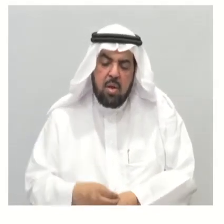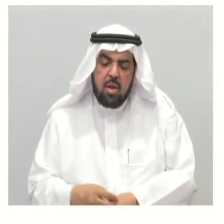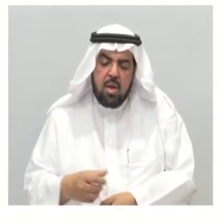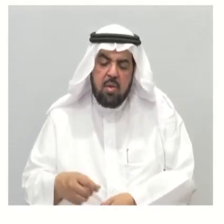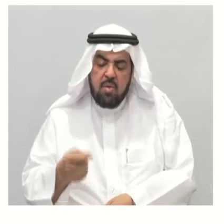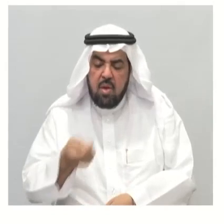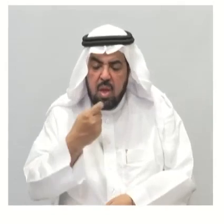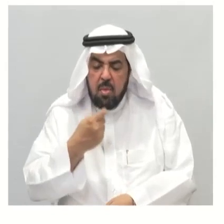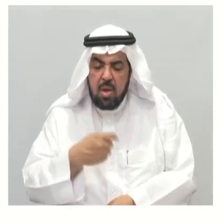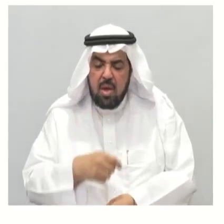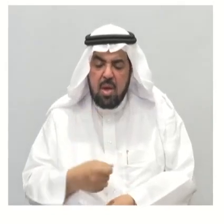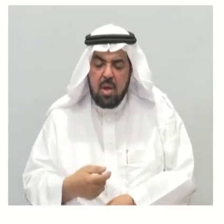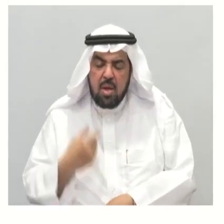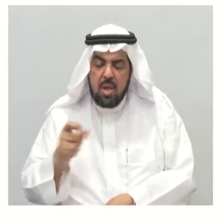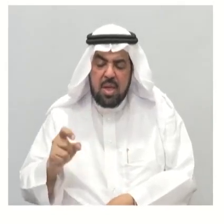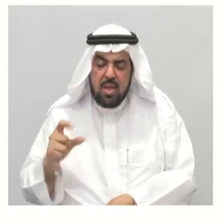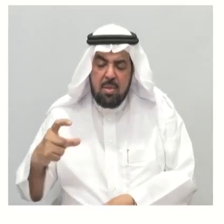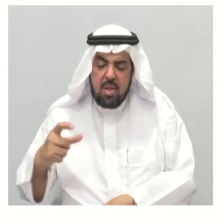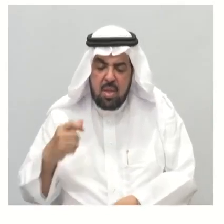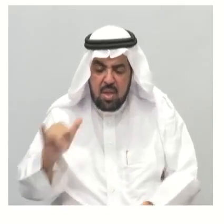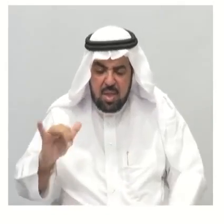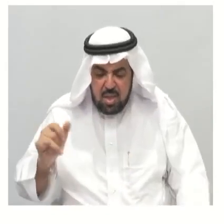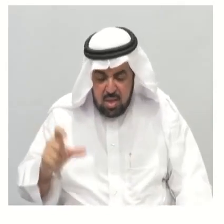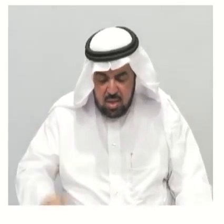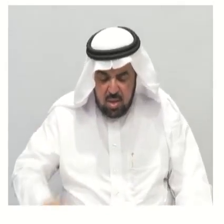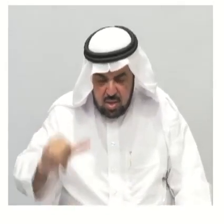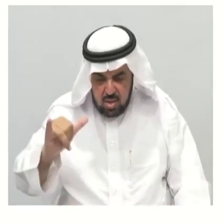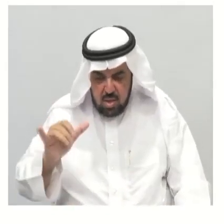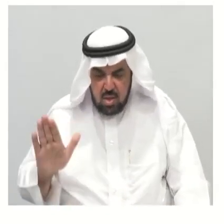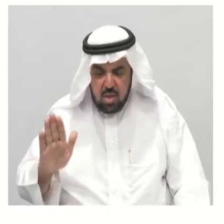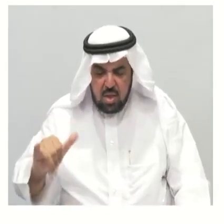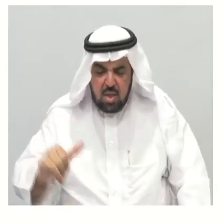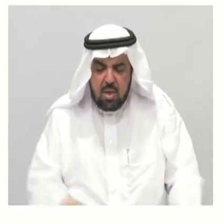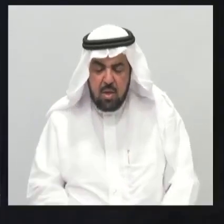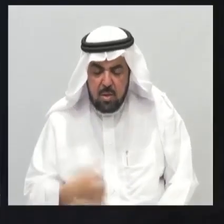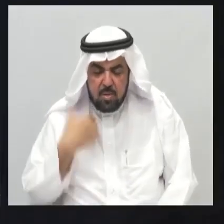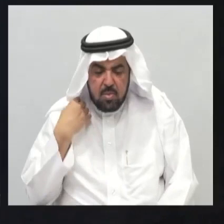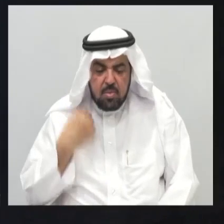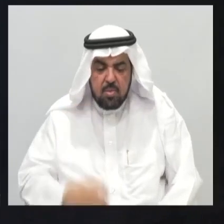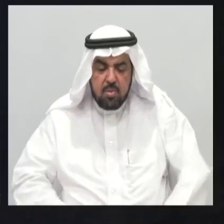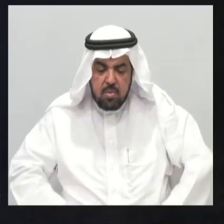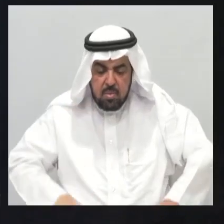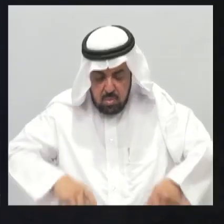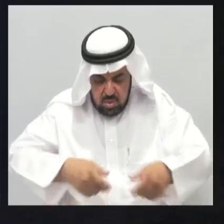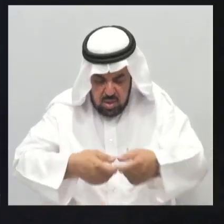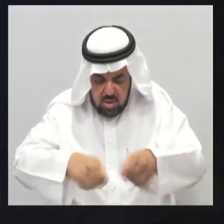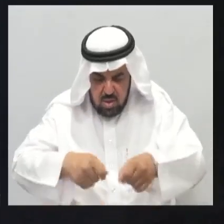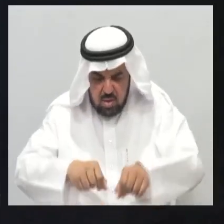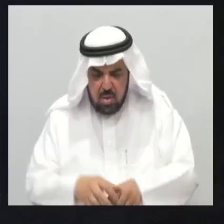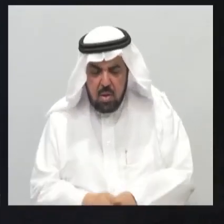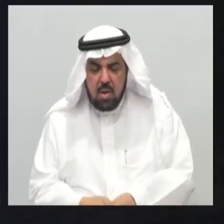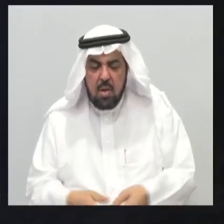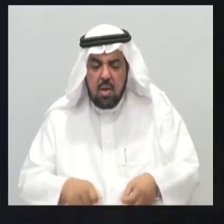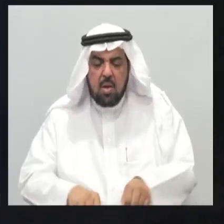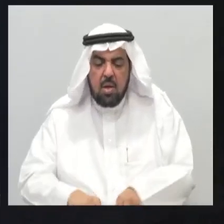إنه تفاعل سريع يقوم الفوران في فيتامين سي. حسناً، عندما أقوم بكسر فيتامين سي، هل